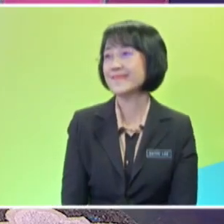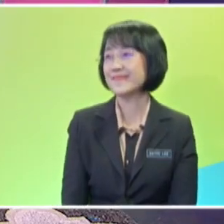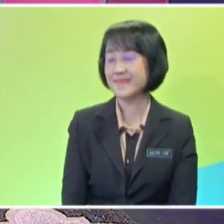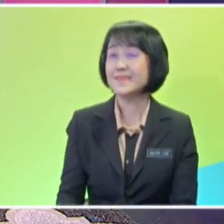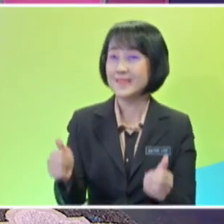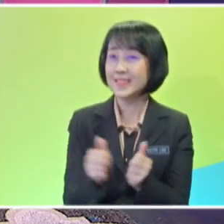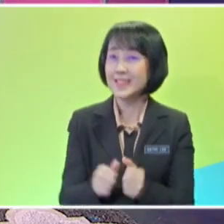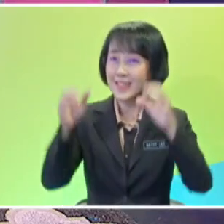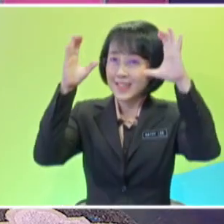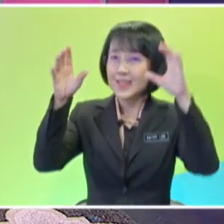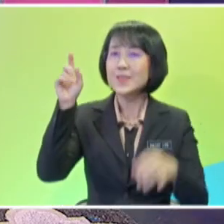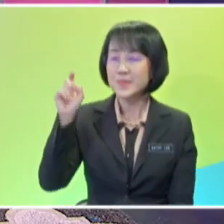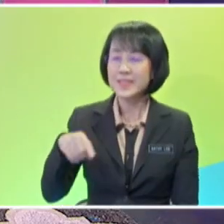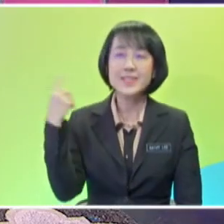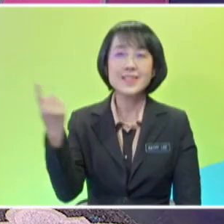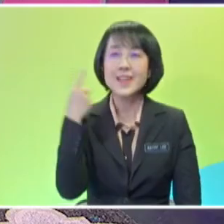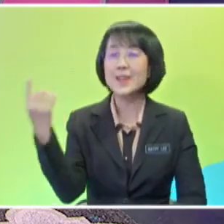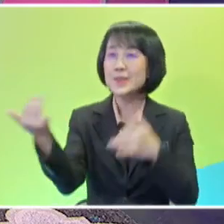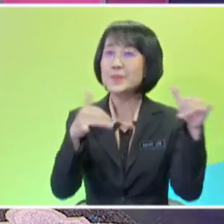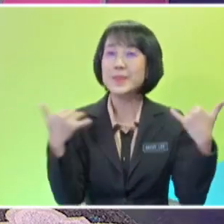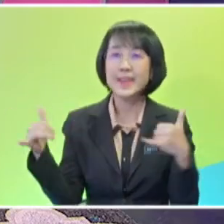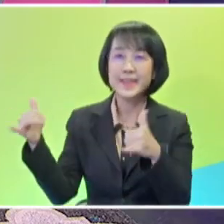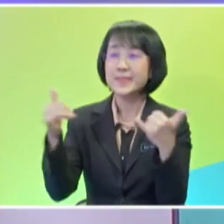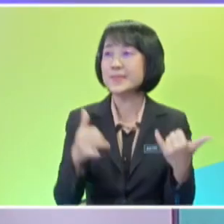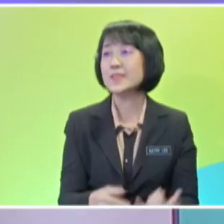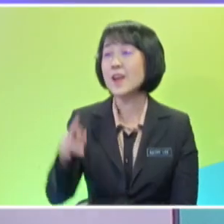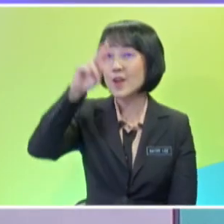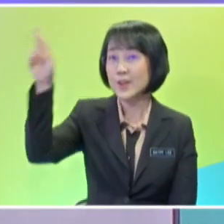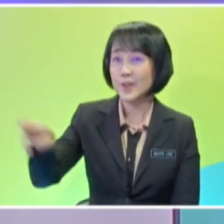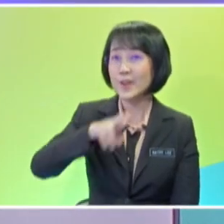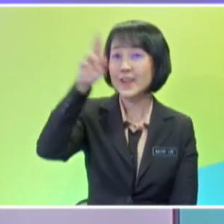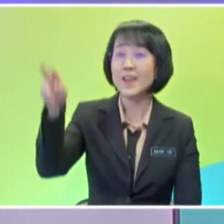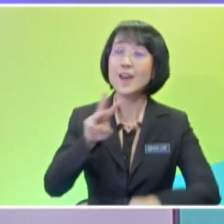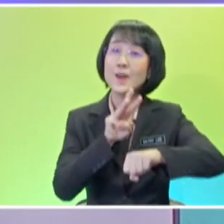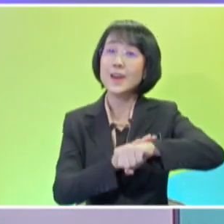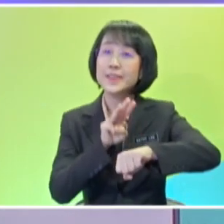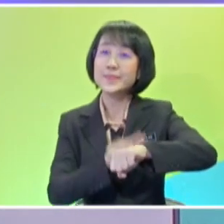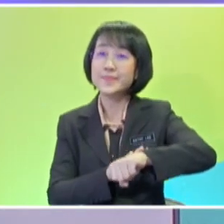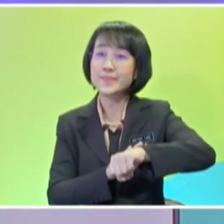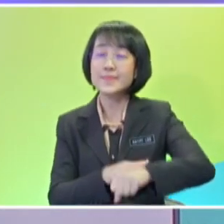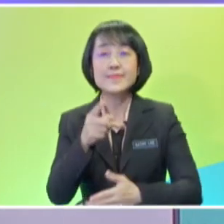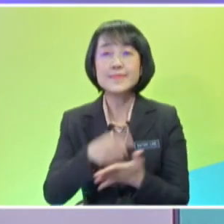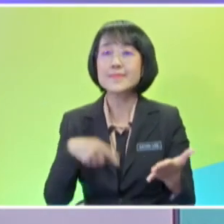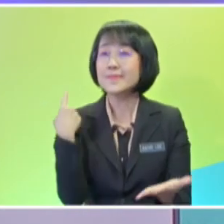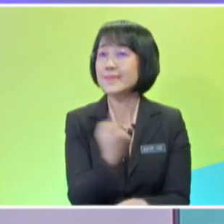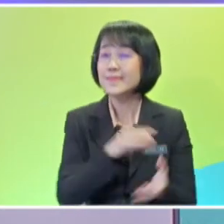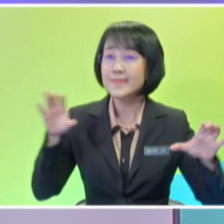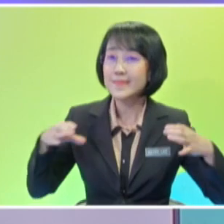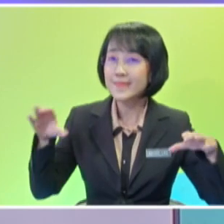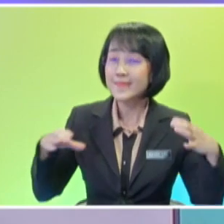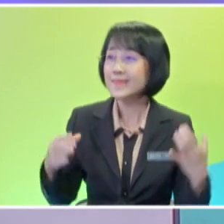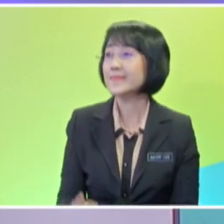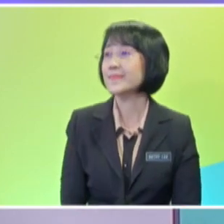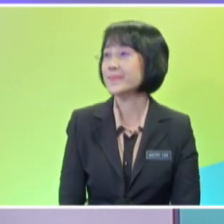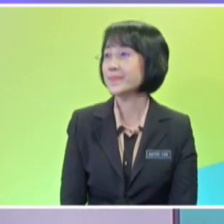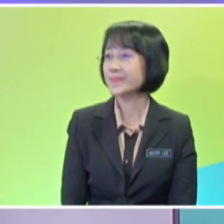Oke kita nak main roda waktu oke apa yang kita ndak buat Oke menurut